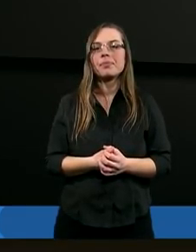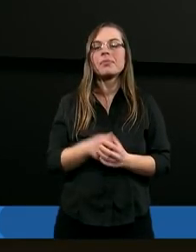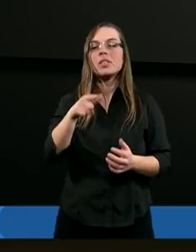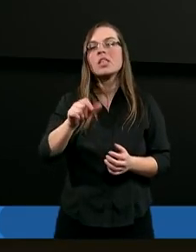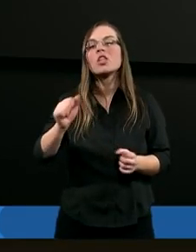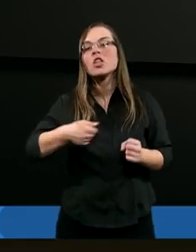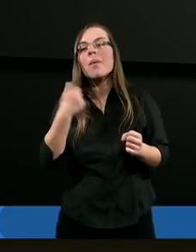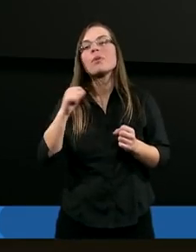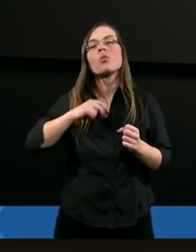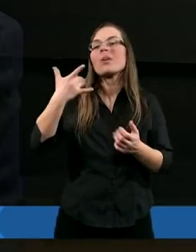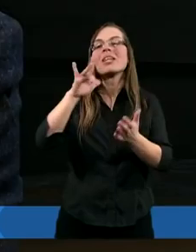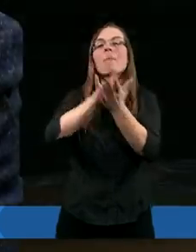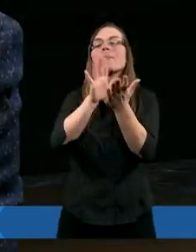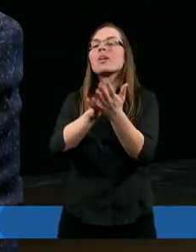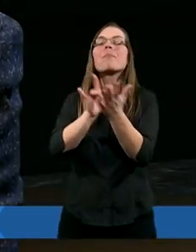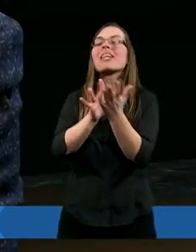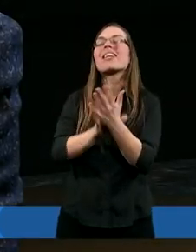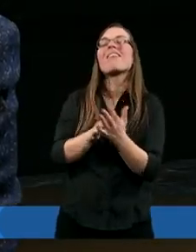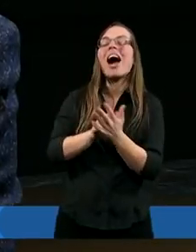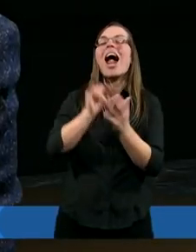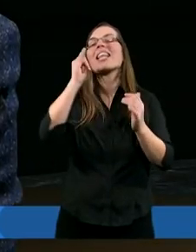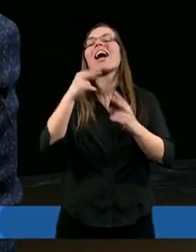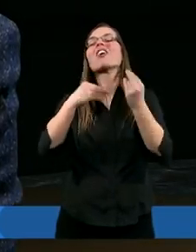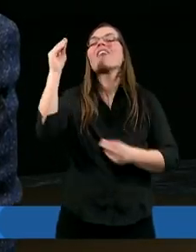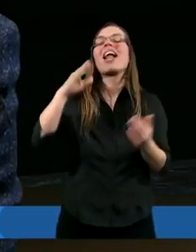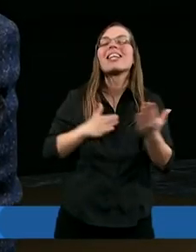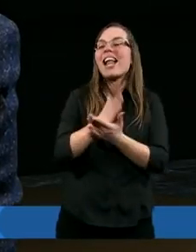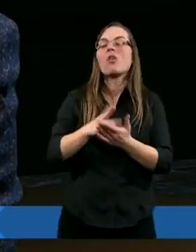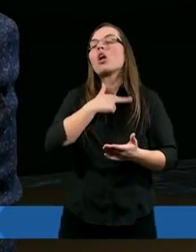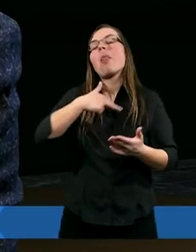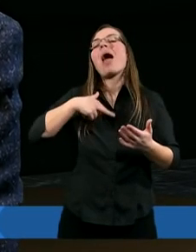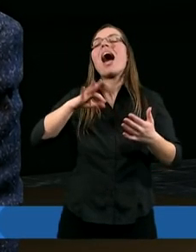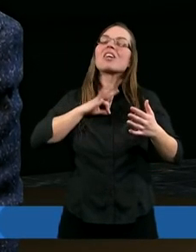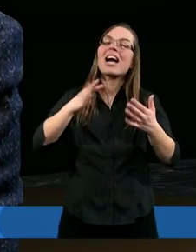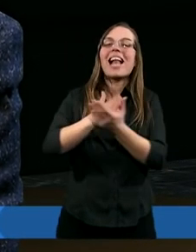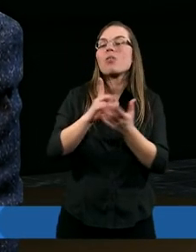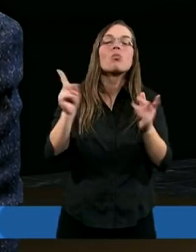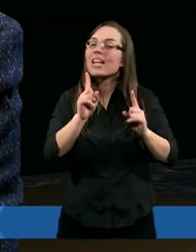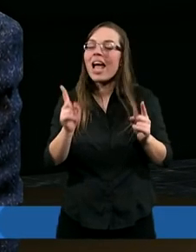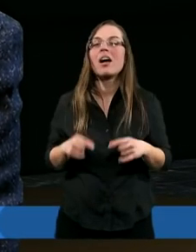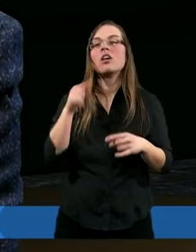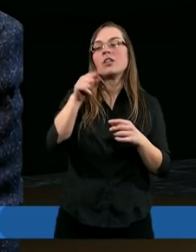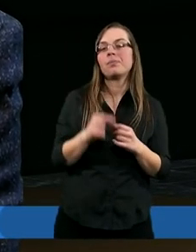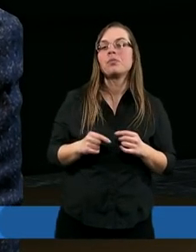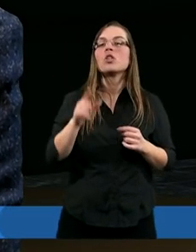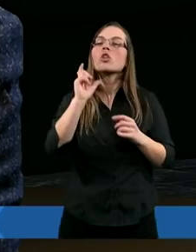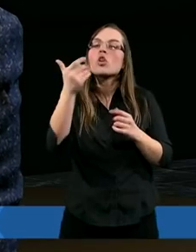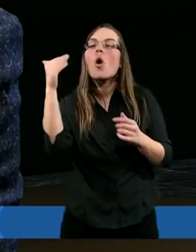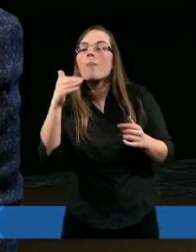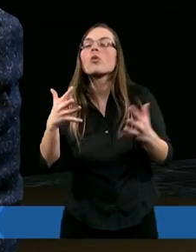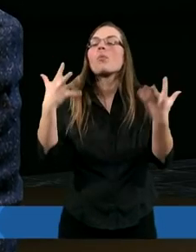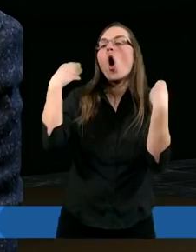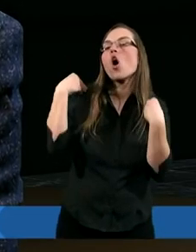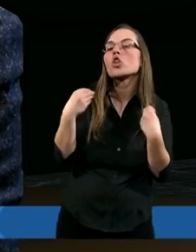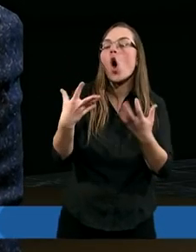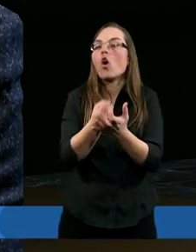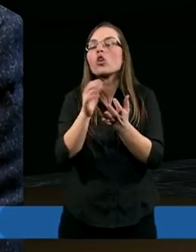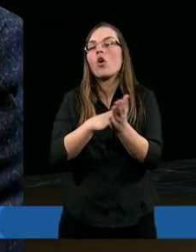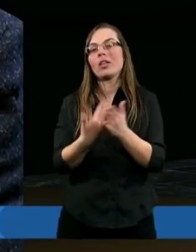Tak, żebyśmy sobie nie przypisywali tutaj jakichś wielkich zasług albo wielkiego znaczenia w tym, co możemy